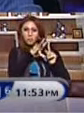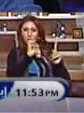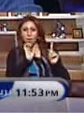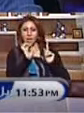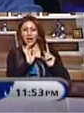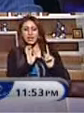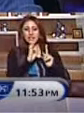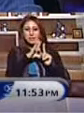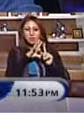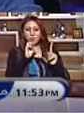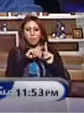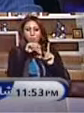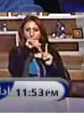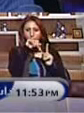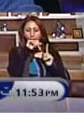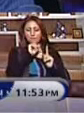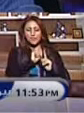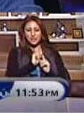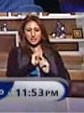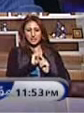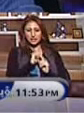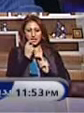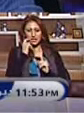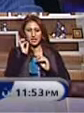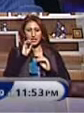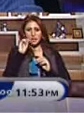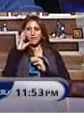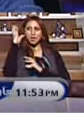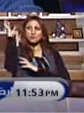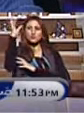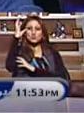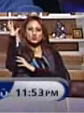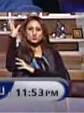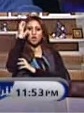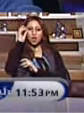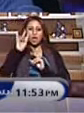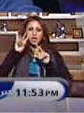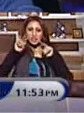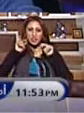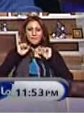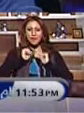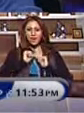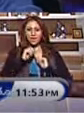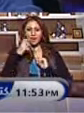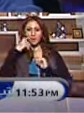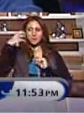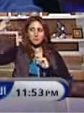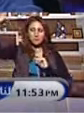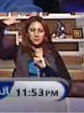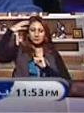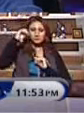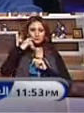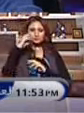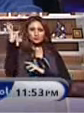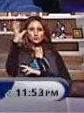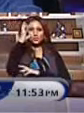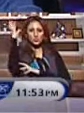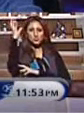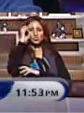وادب الحوار هذا هو احد الاشجار الكبيره الظليله الوارفه الظل المثمره التي لو